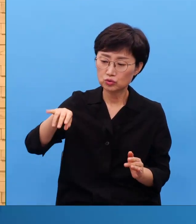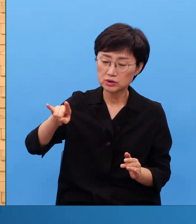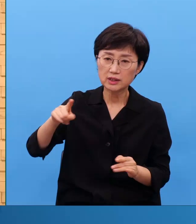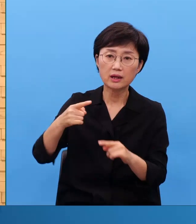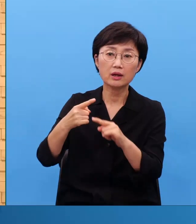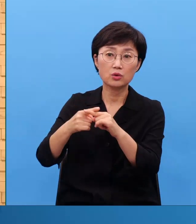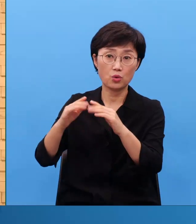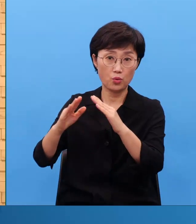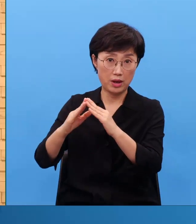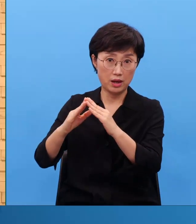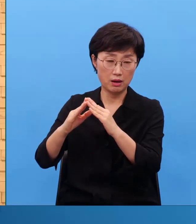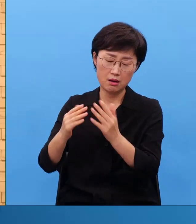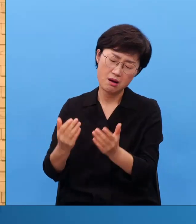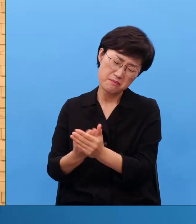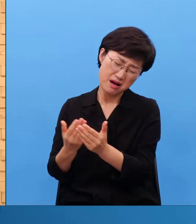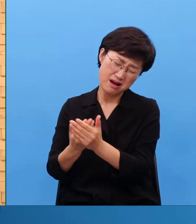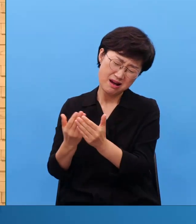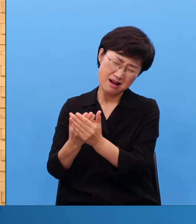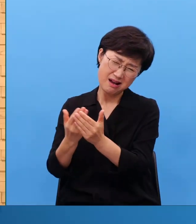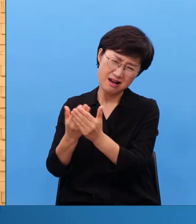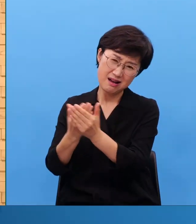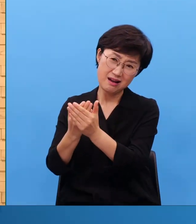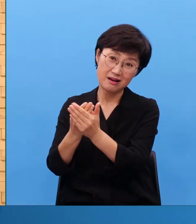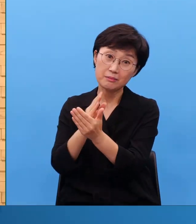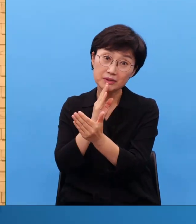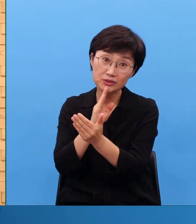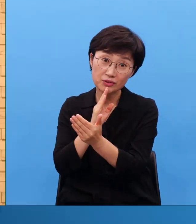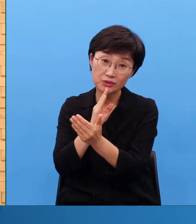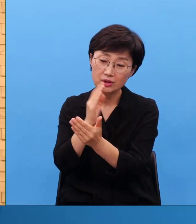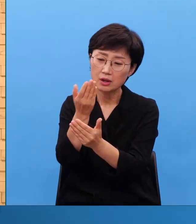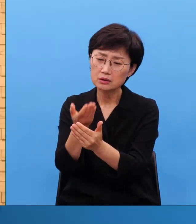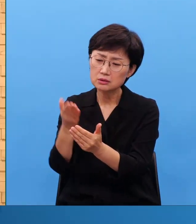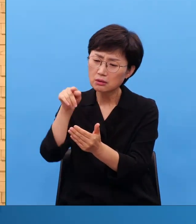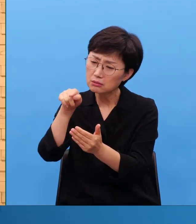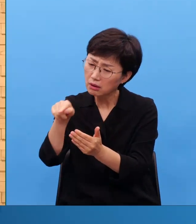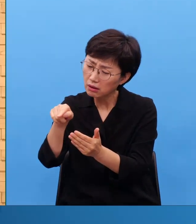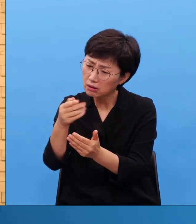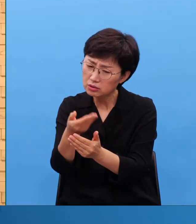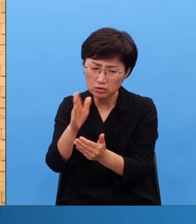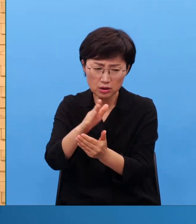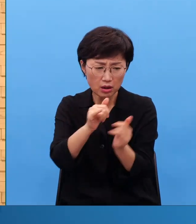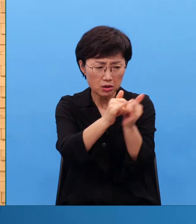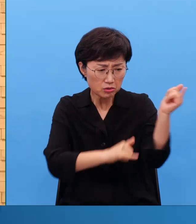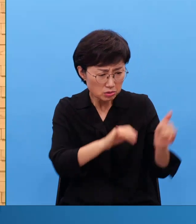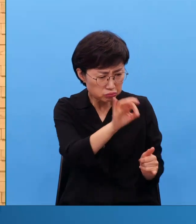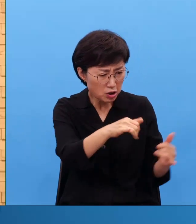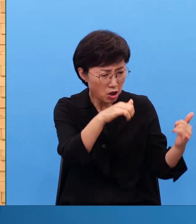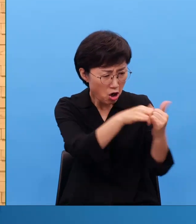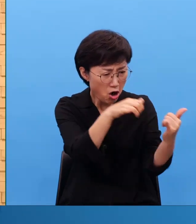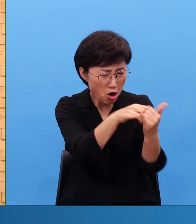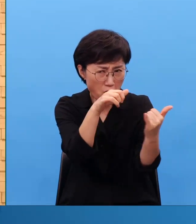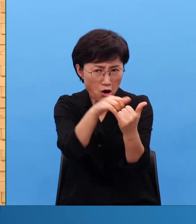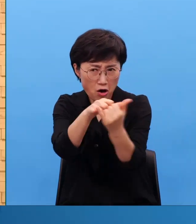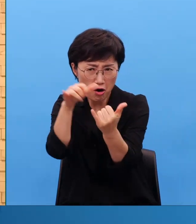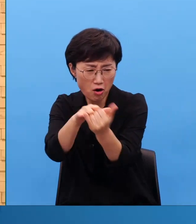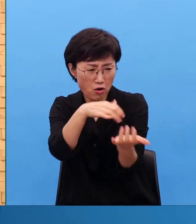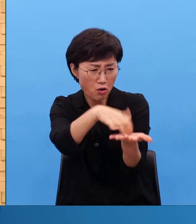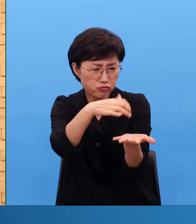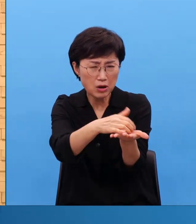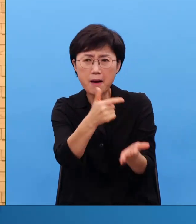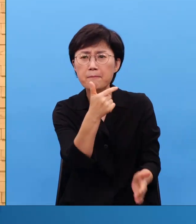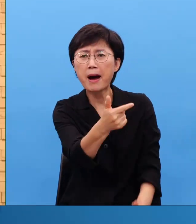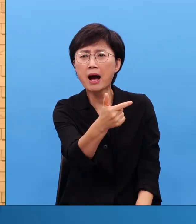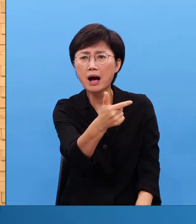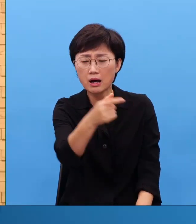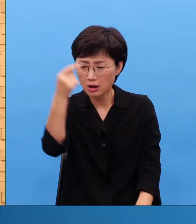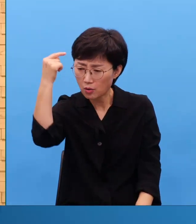됐는데 왜 전쟁은 더 많이 일어났을까요? And after the persecution, the middle-aged churches started to arise and